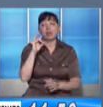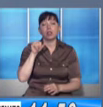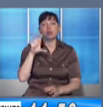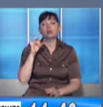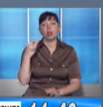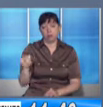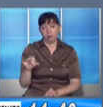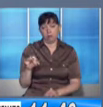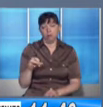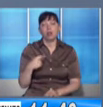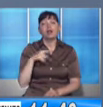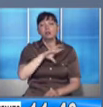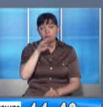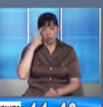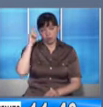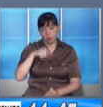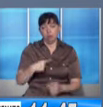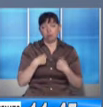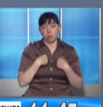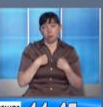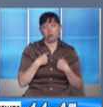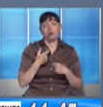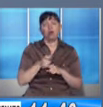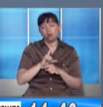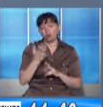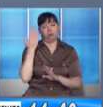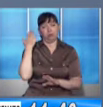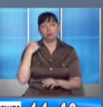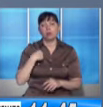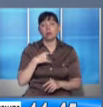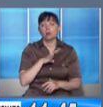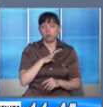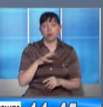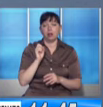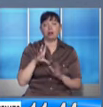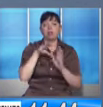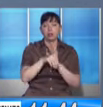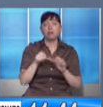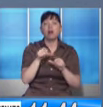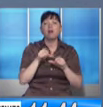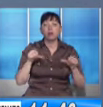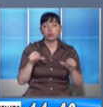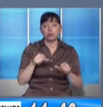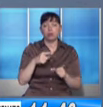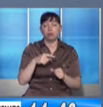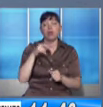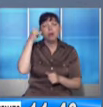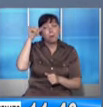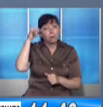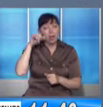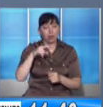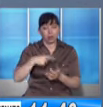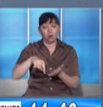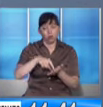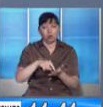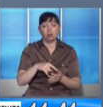Usatăi. Mă cunoașteți de foarte mult timp, fiind în calitate de consilier municipal în municipiul Bălți, alături